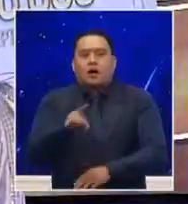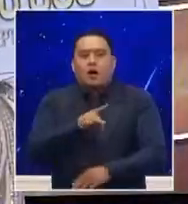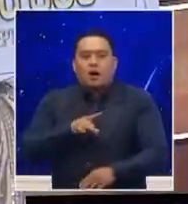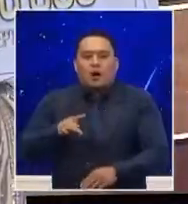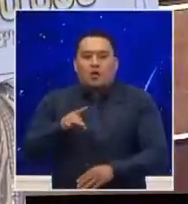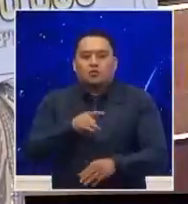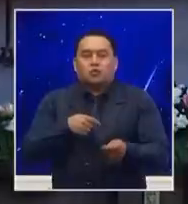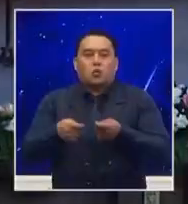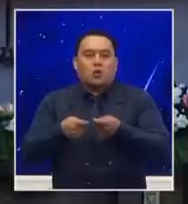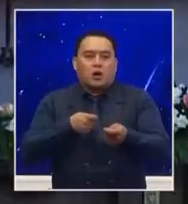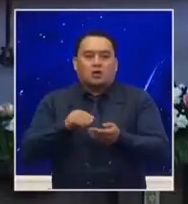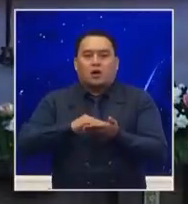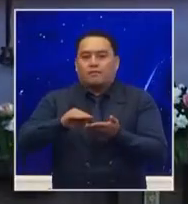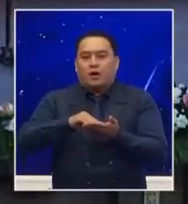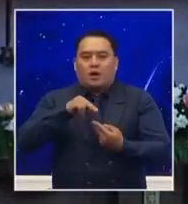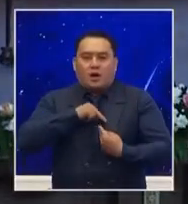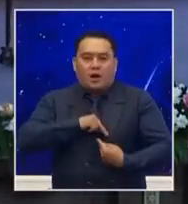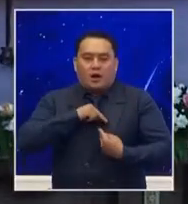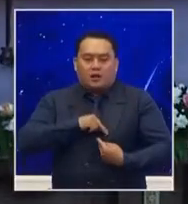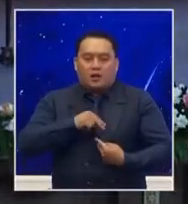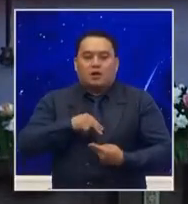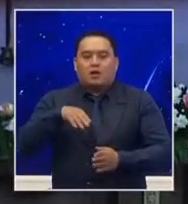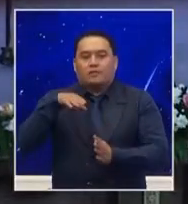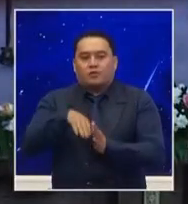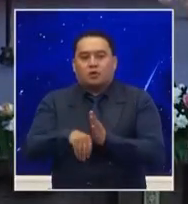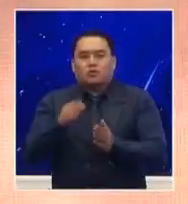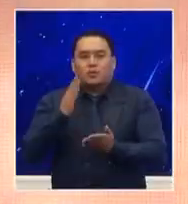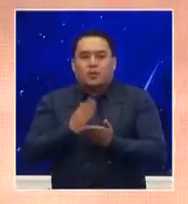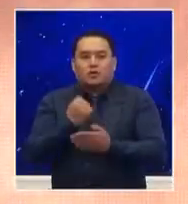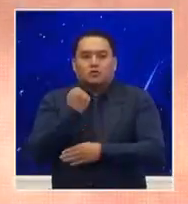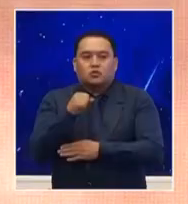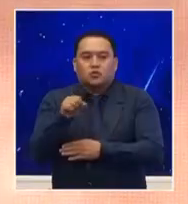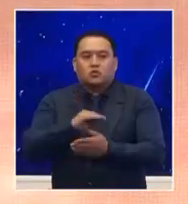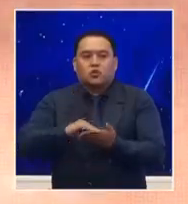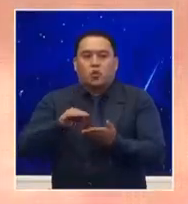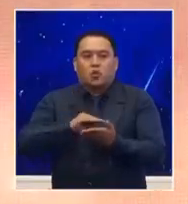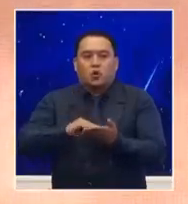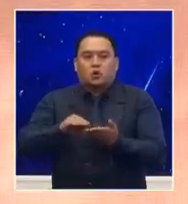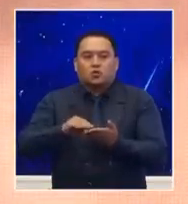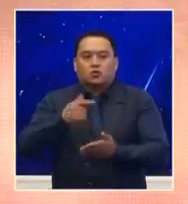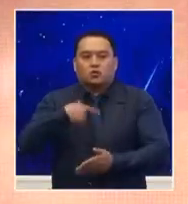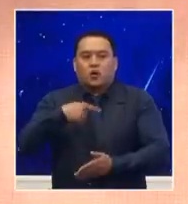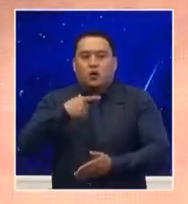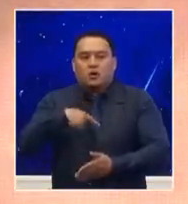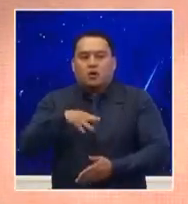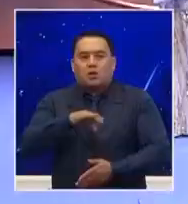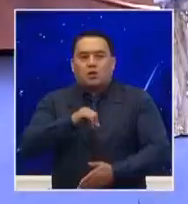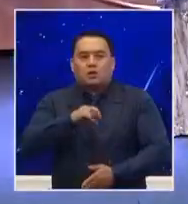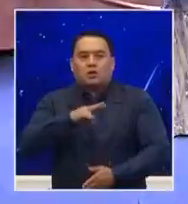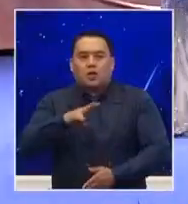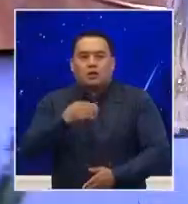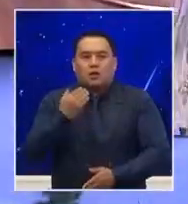дәстүрлі баспасөзде еңбегі сіңген аға буында бой көрсетті. Журналистика саласына қосқан үлесі үшін Мәулетхан